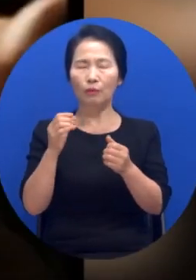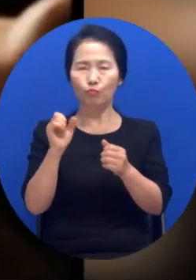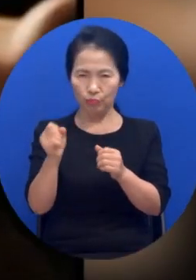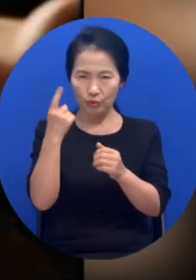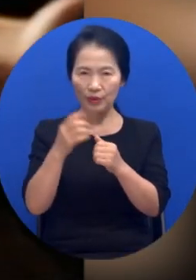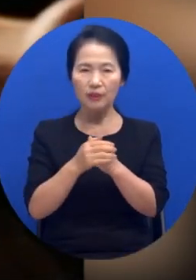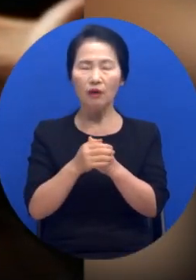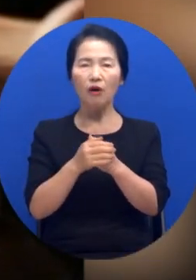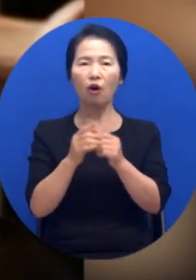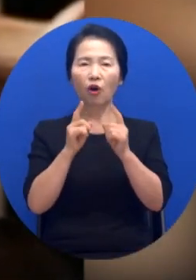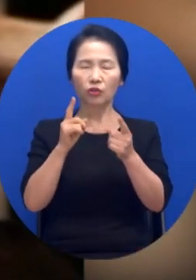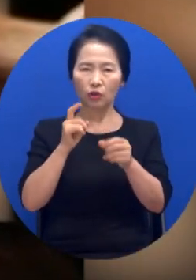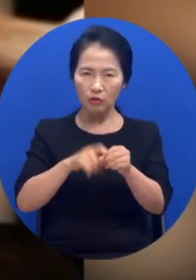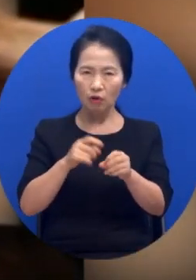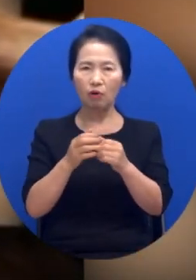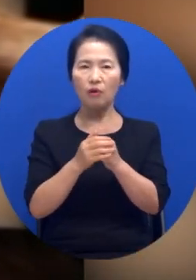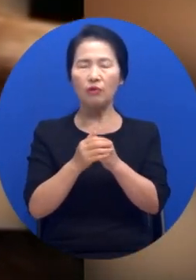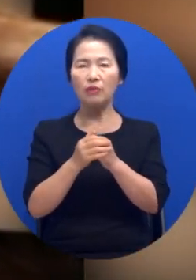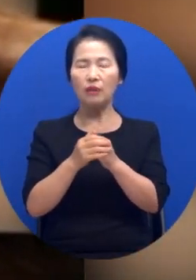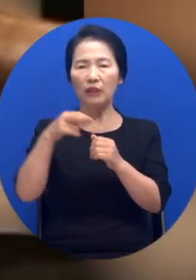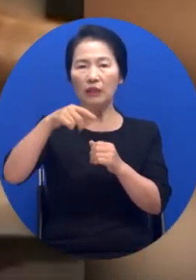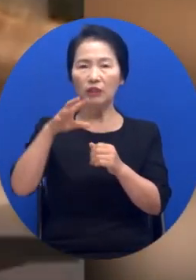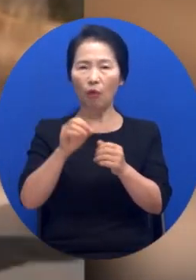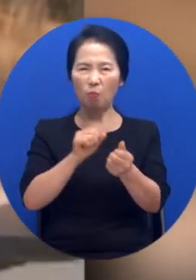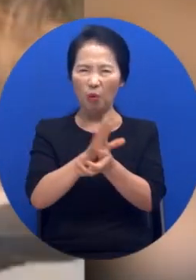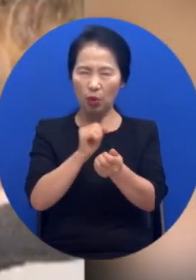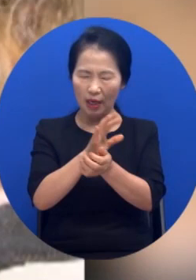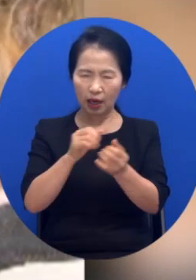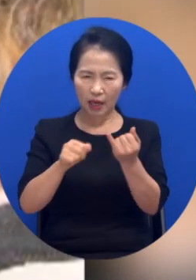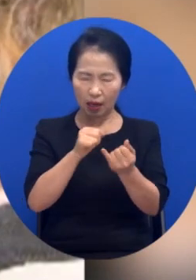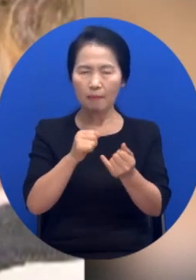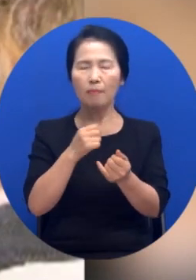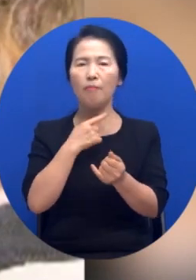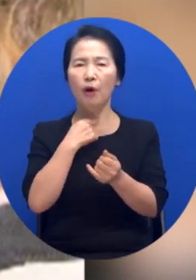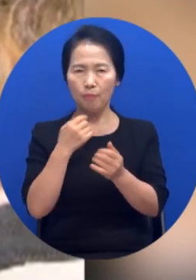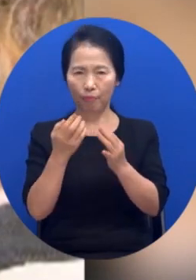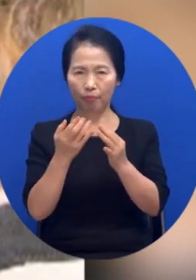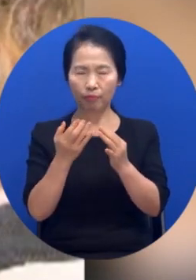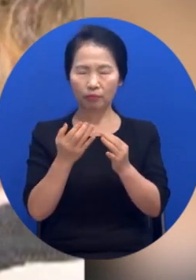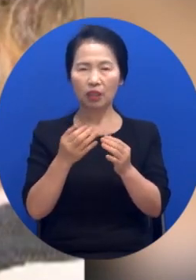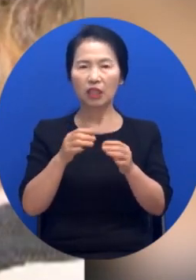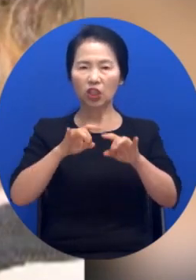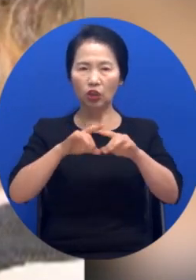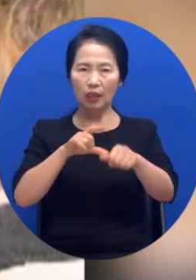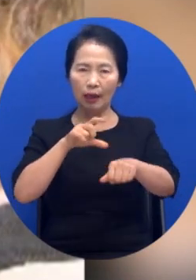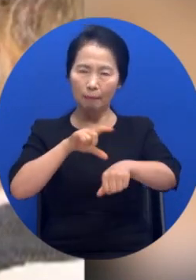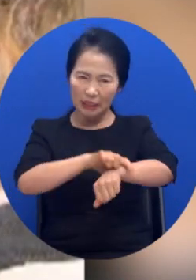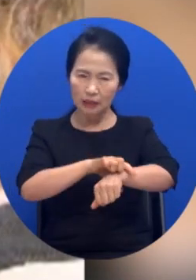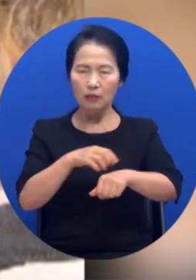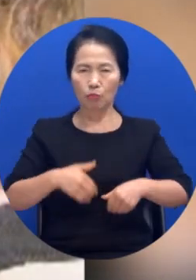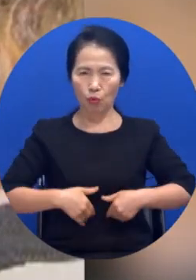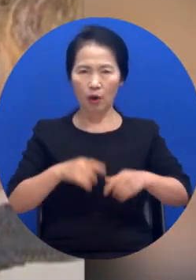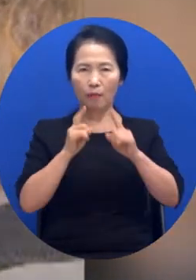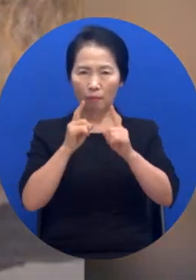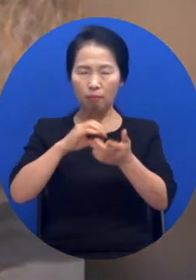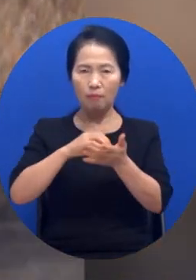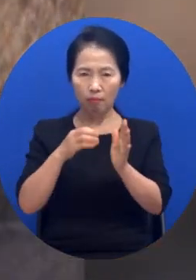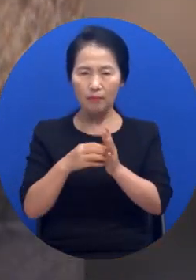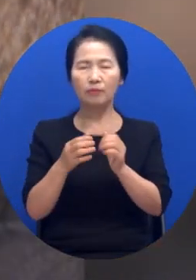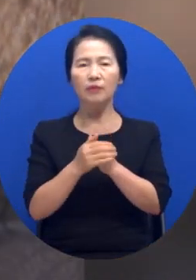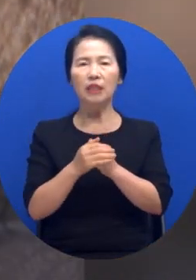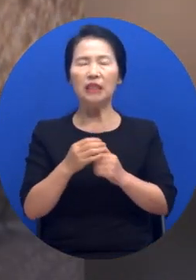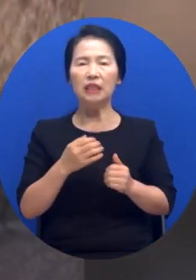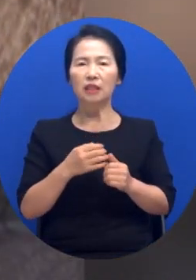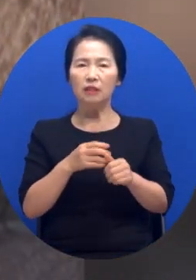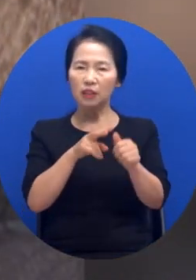언어적 성폭행 법이며 전자발찌를 채워야 한다고 주장했습니다 법원은 그린 목사에게 즐거워 언론 금지법 을